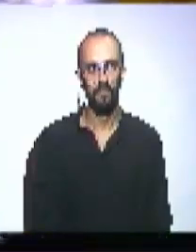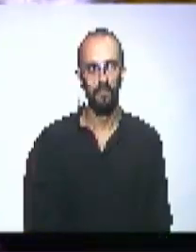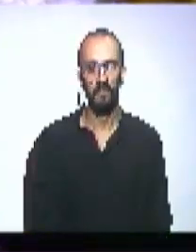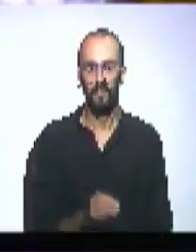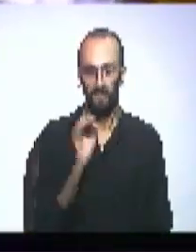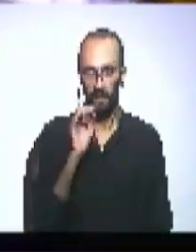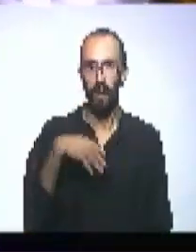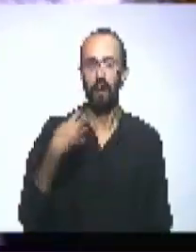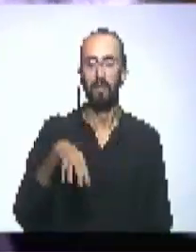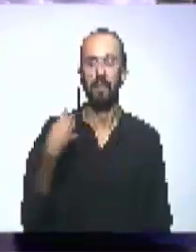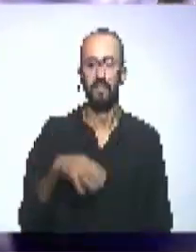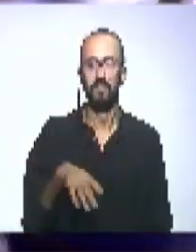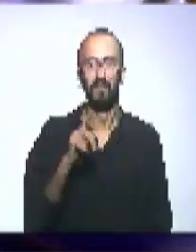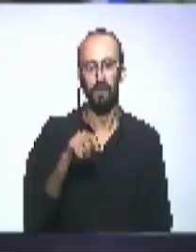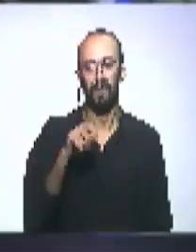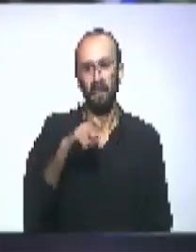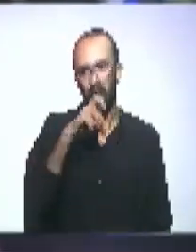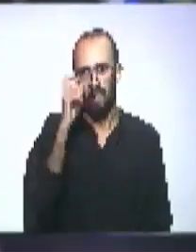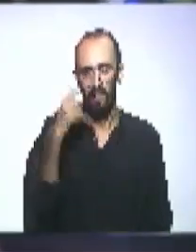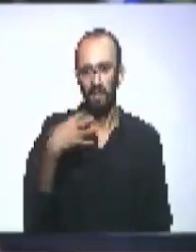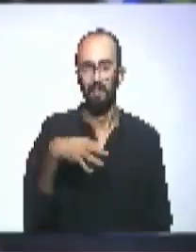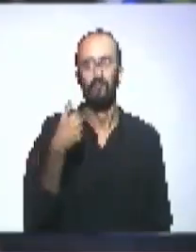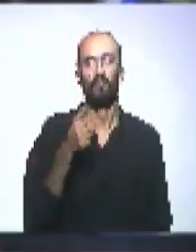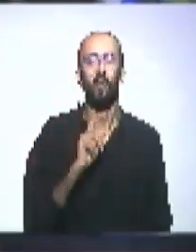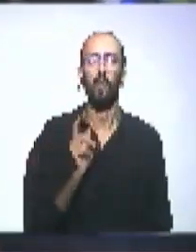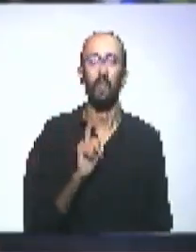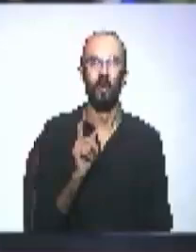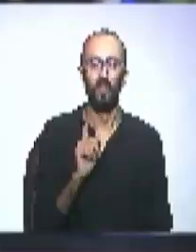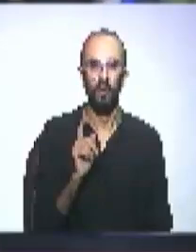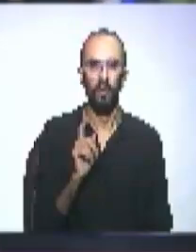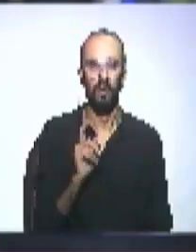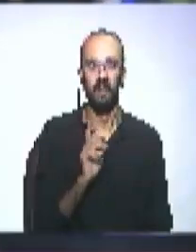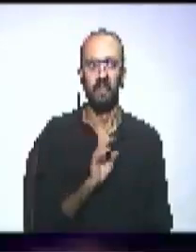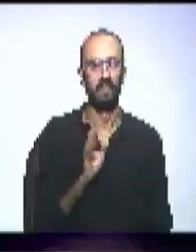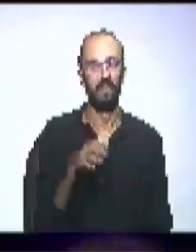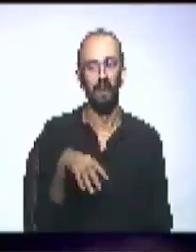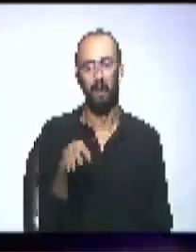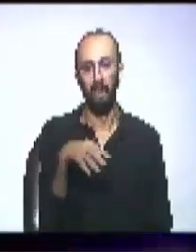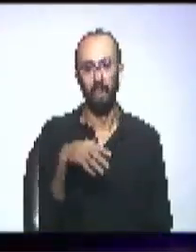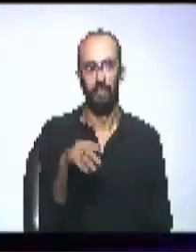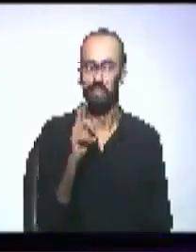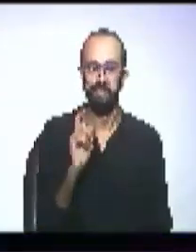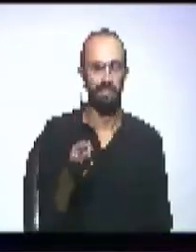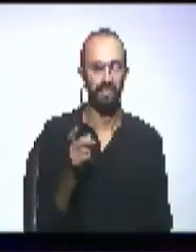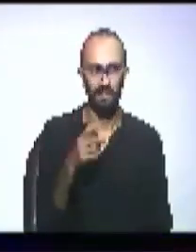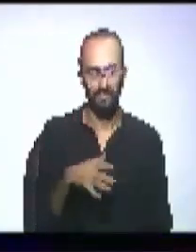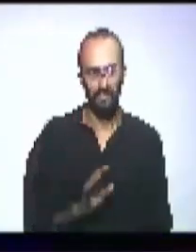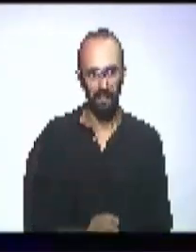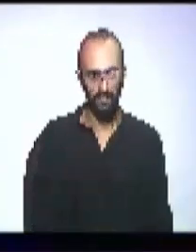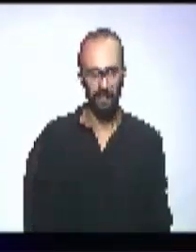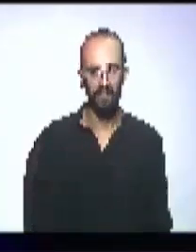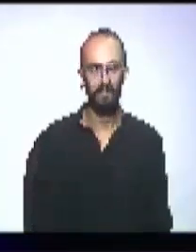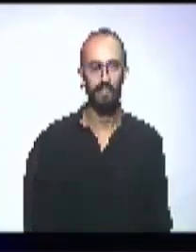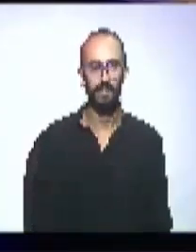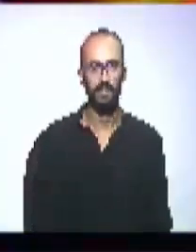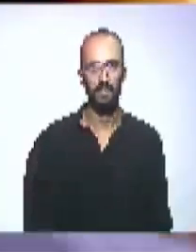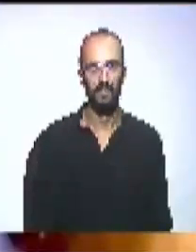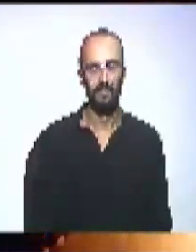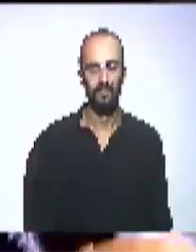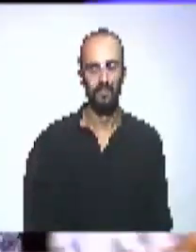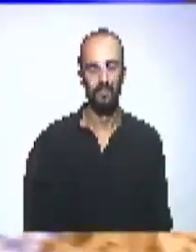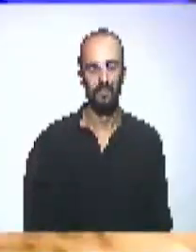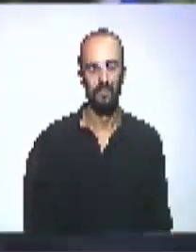الوقت الجو حر والخس يعني الدنيا مقتوله خالص فيه، فاحنا بنحط بقى الصوص بتاعنا ده كده،